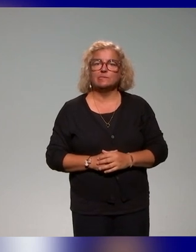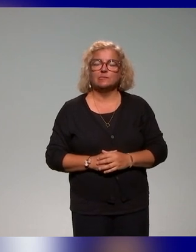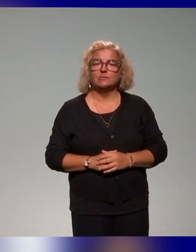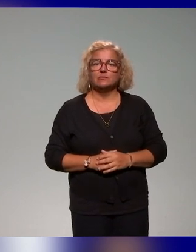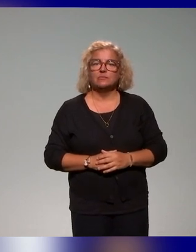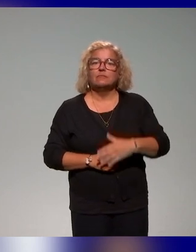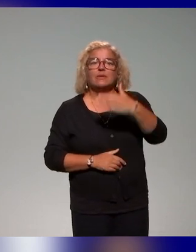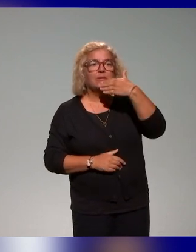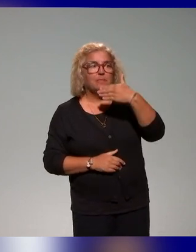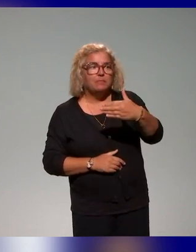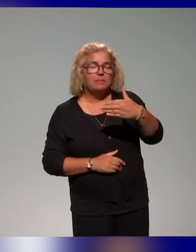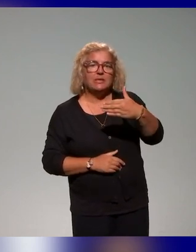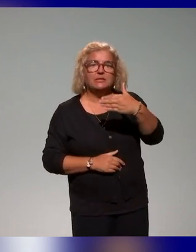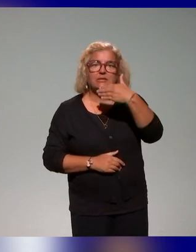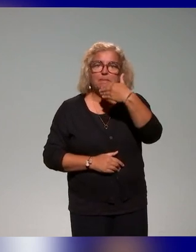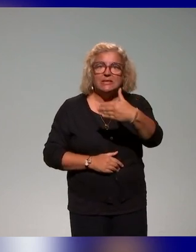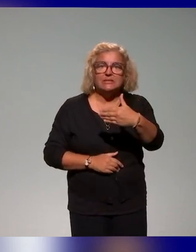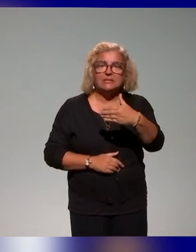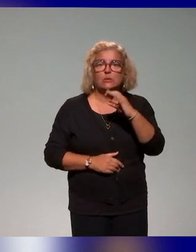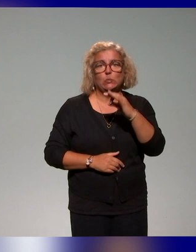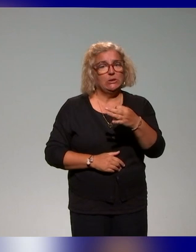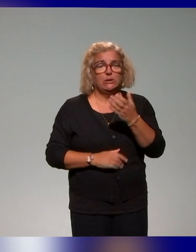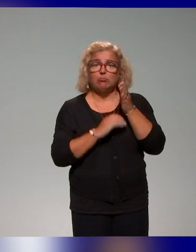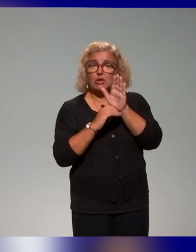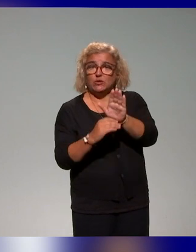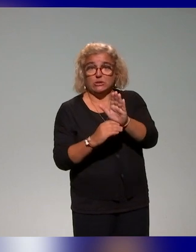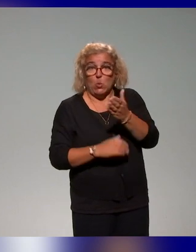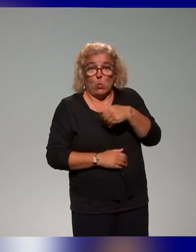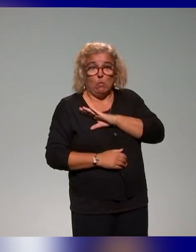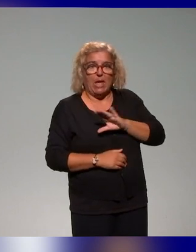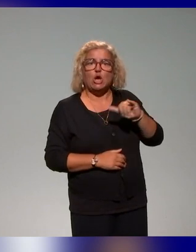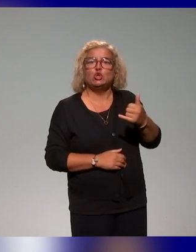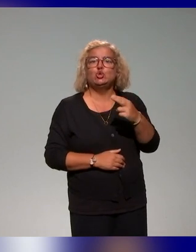Donc oui, non, il n'y a aucun souci sur la présentation par Julie en amont.